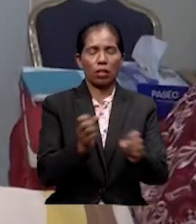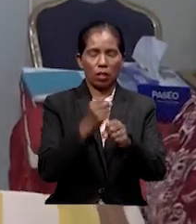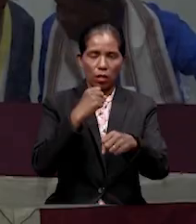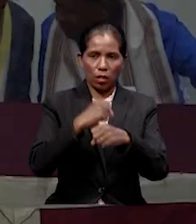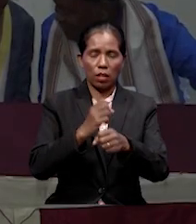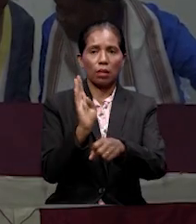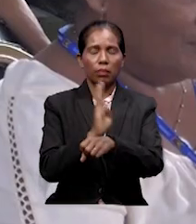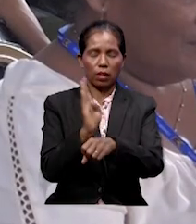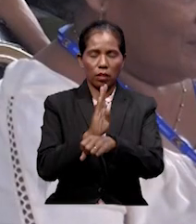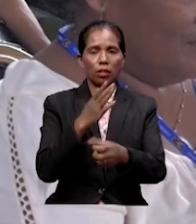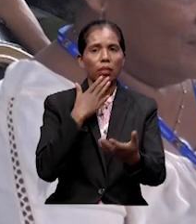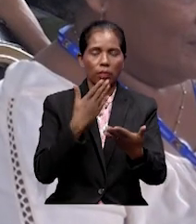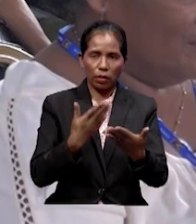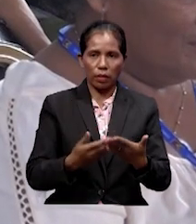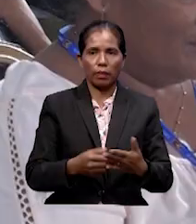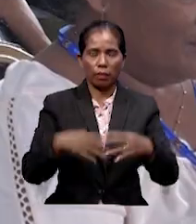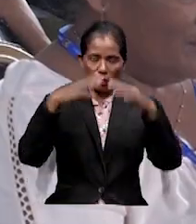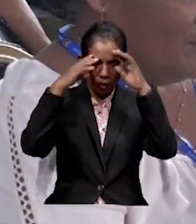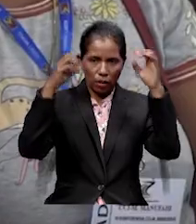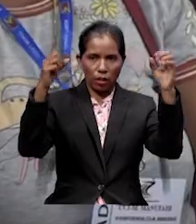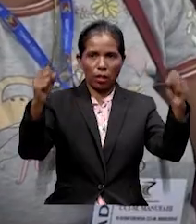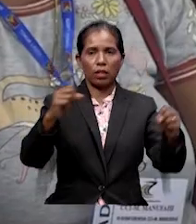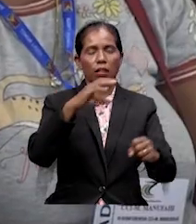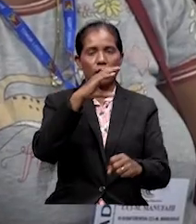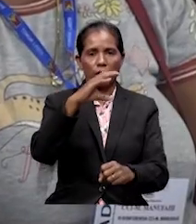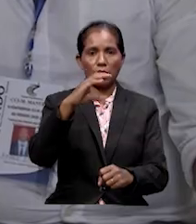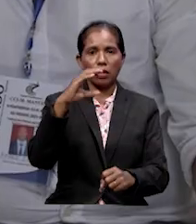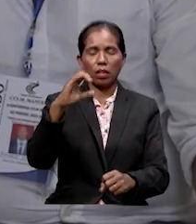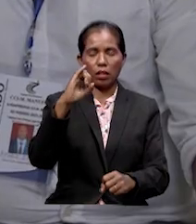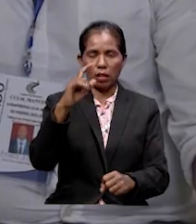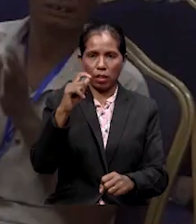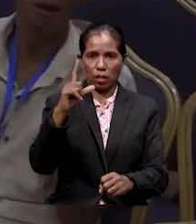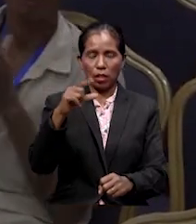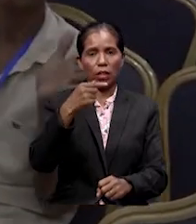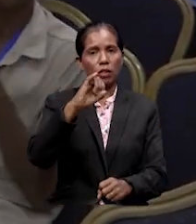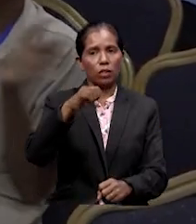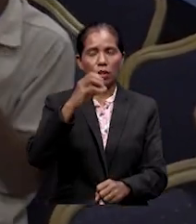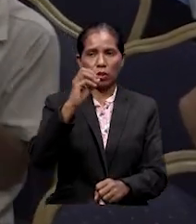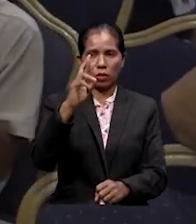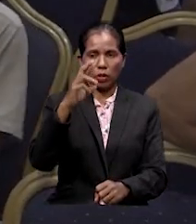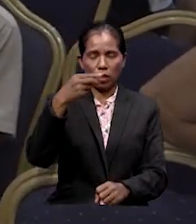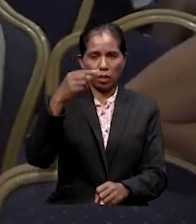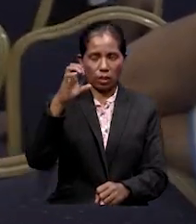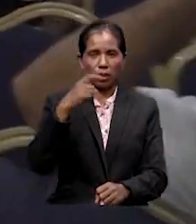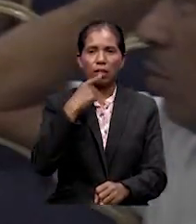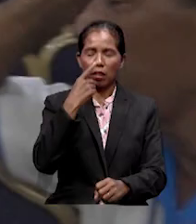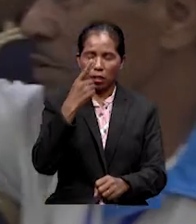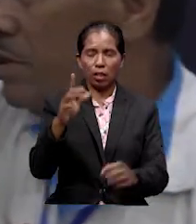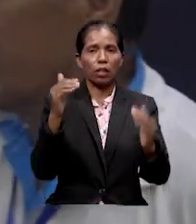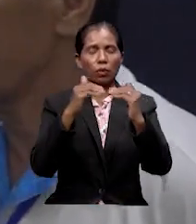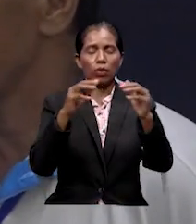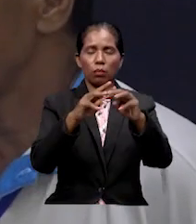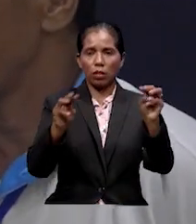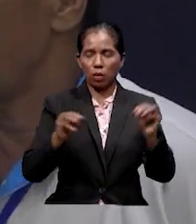no sustentável. Presidente Câmara Comércio na Indústria Timor-Leste, Jorge Manuel de Araújo Serrano Hateten, Conferência Municipal